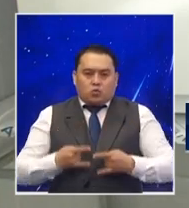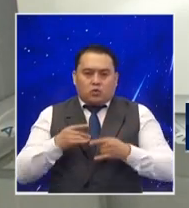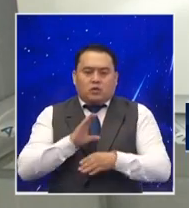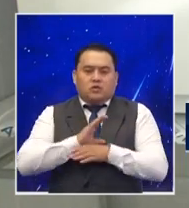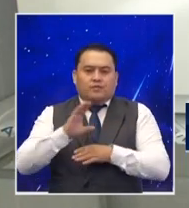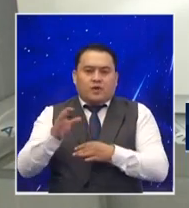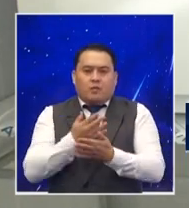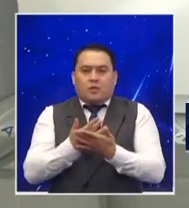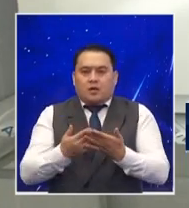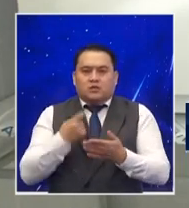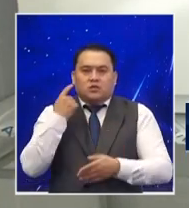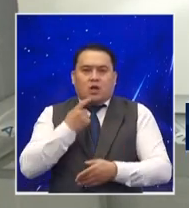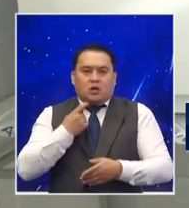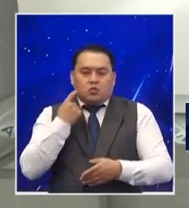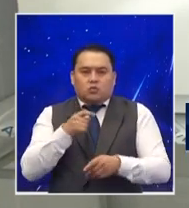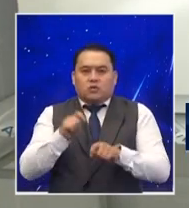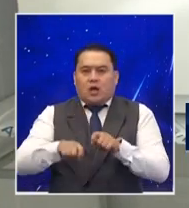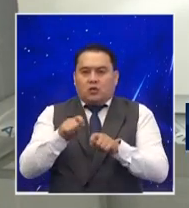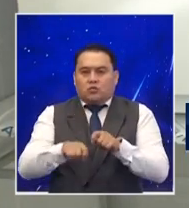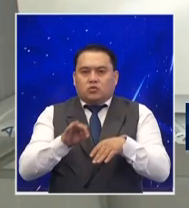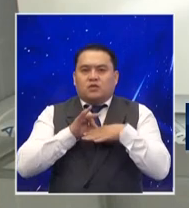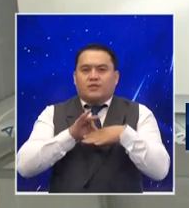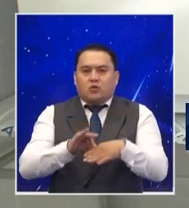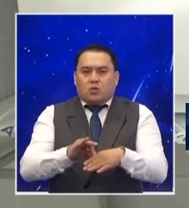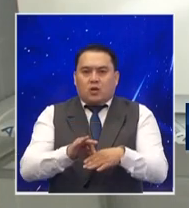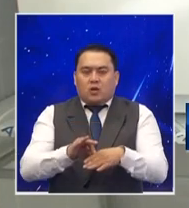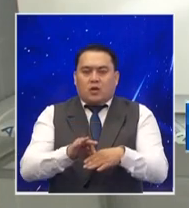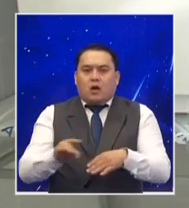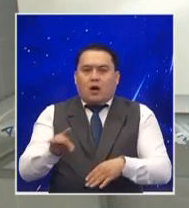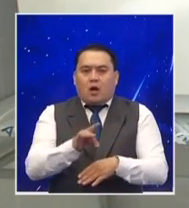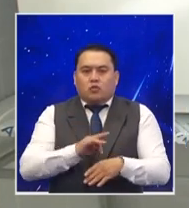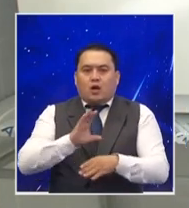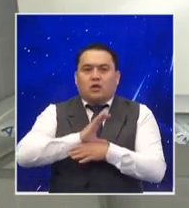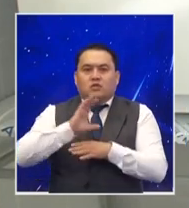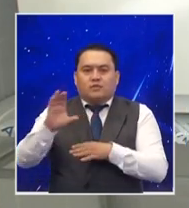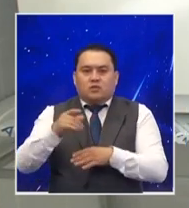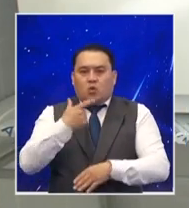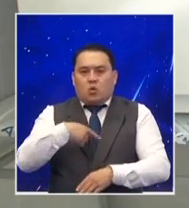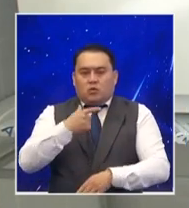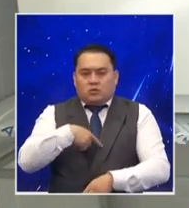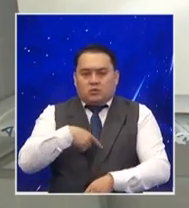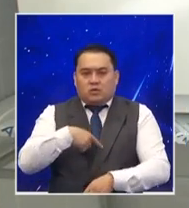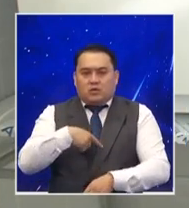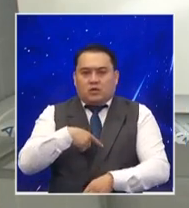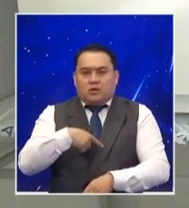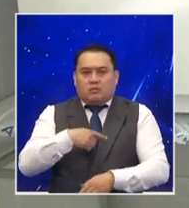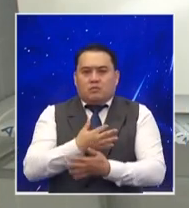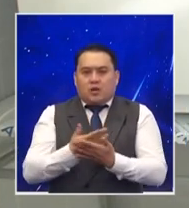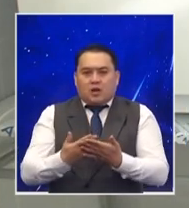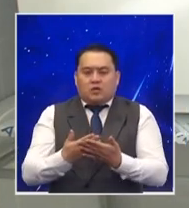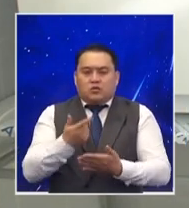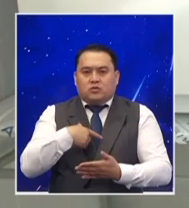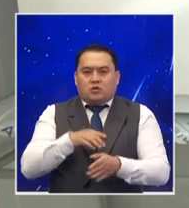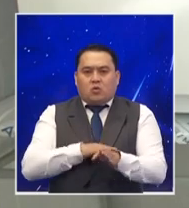тағы да басқадай диагностикалық тексерулерге жіберуге қазір ауданға жібереміз. Өзімізде біраз жұмыстарды